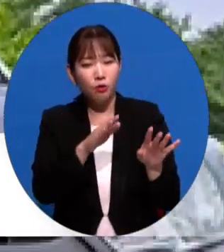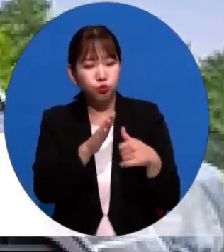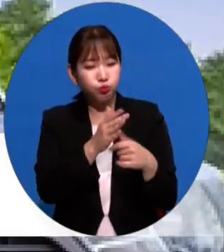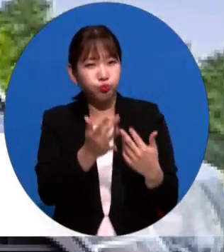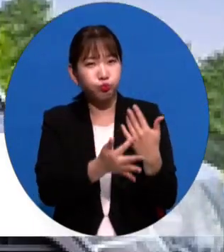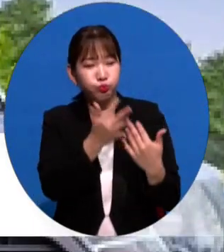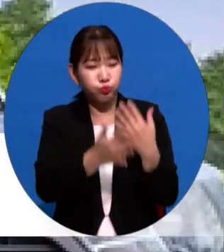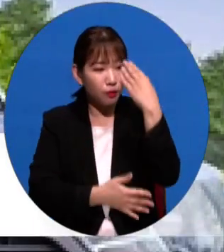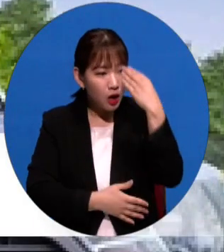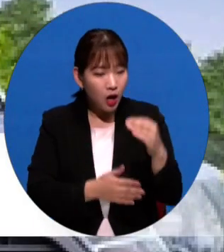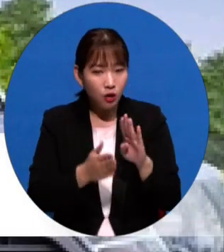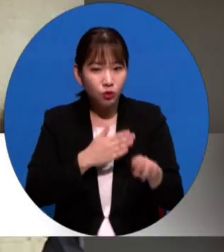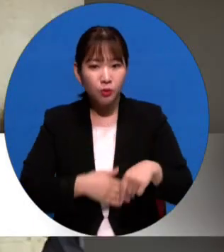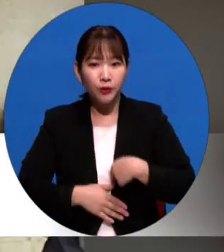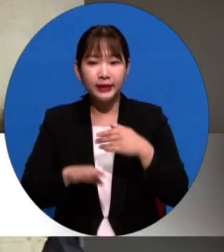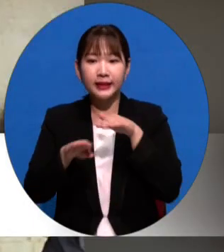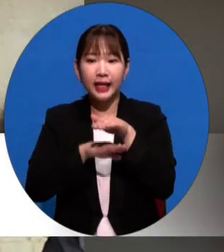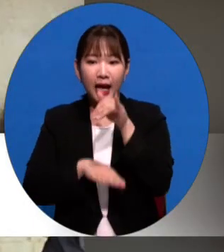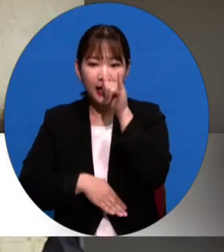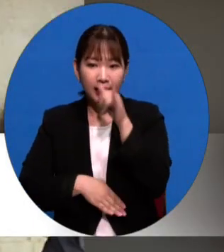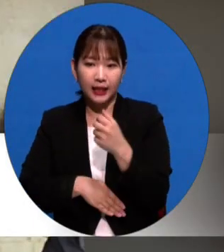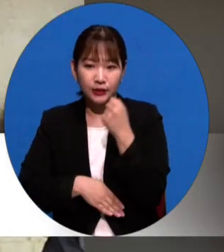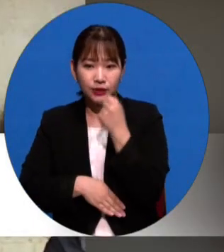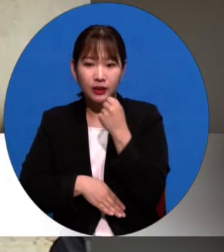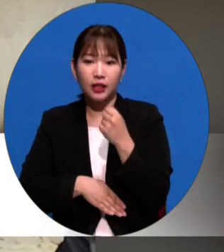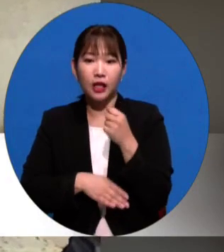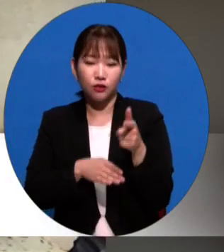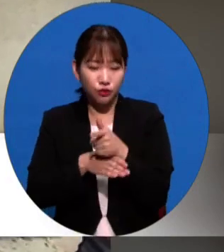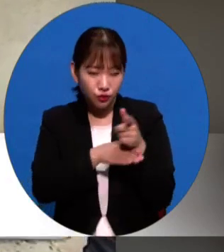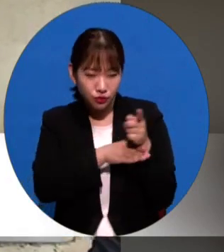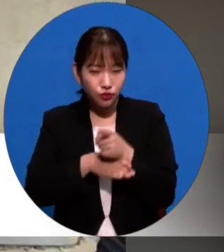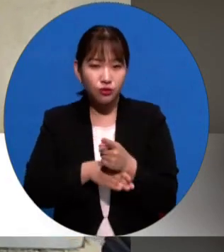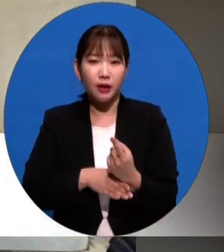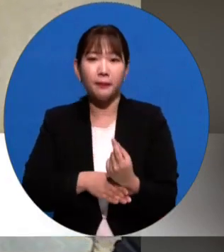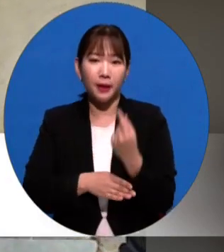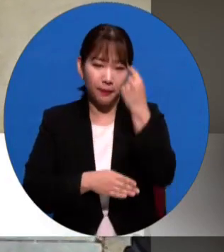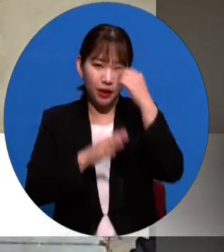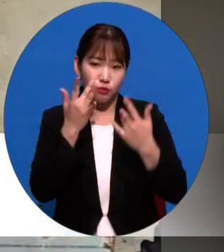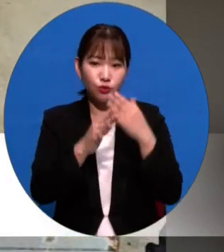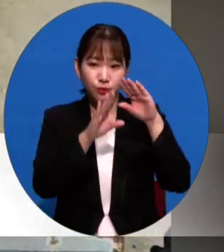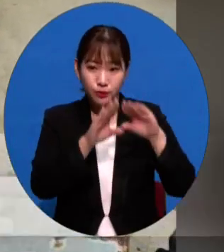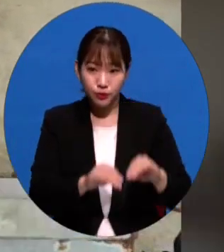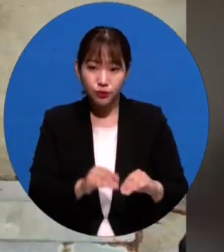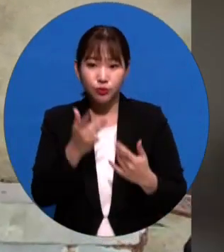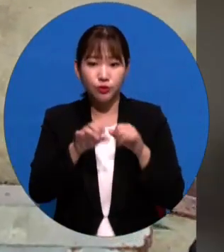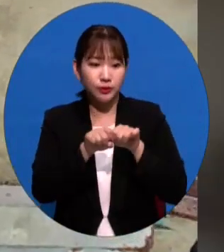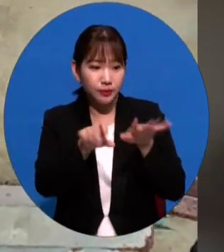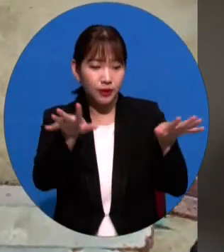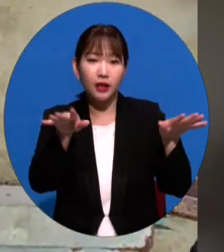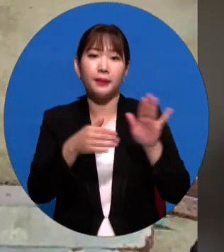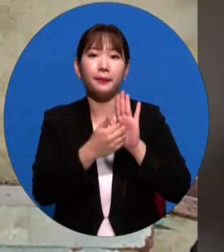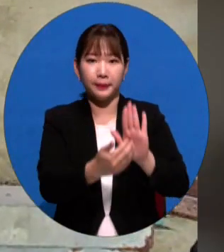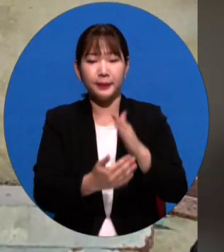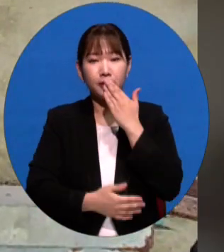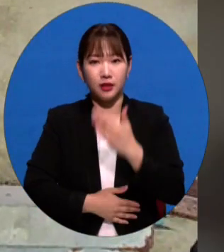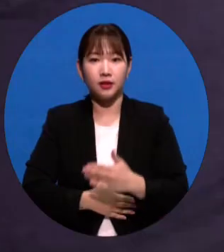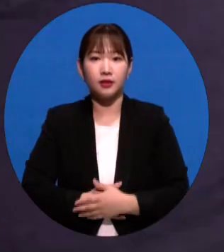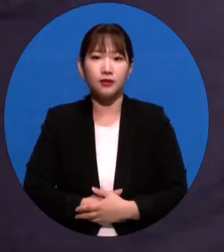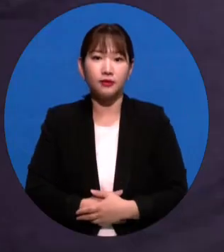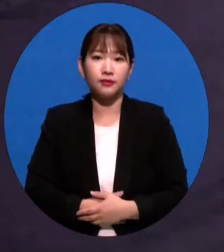타고 있는 것을 목격한 후 자신의 차량에 보관 중이던 소화기로 화재를 초기에 진화해 불이 확산되는 것을 막을 수